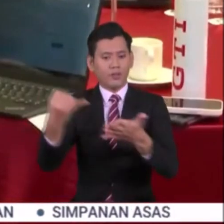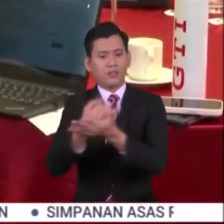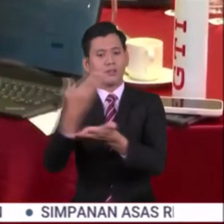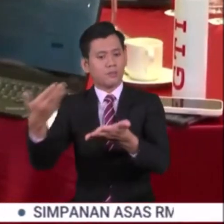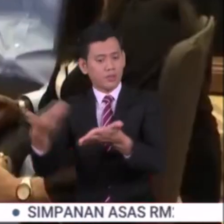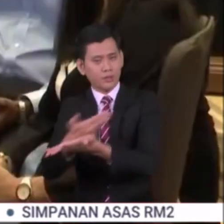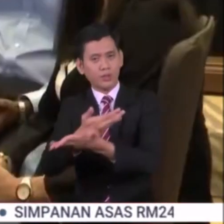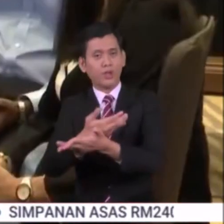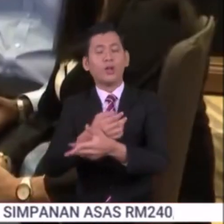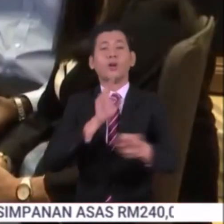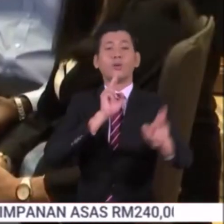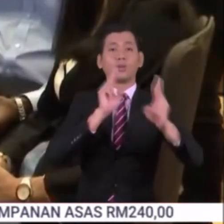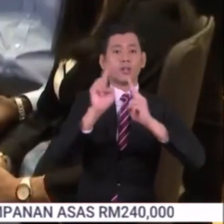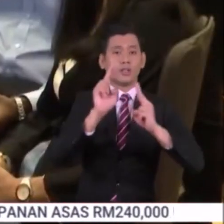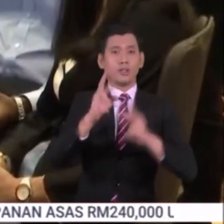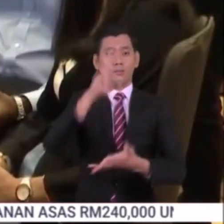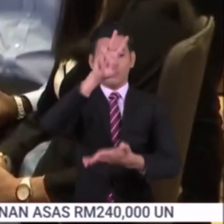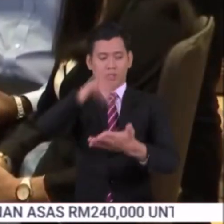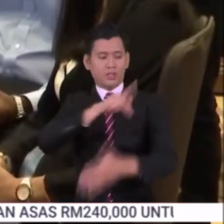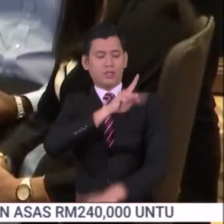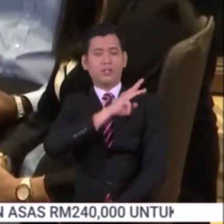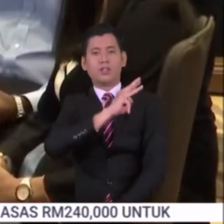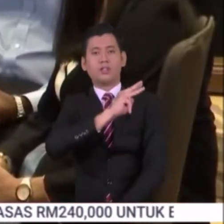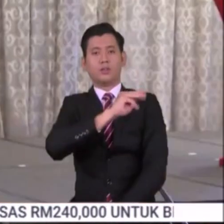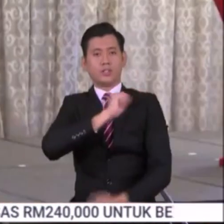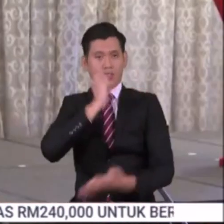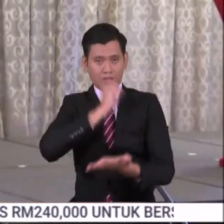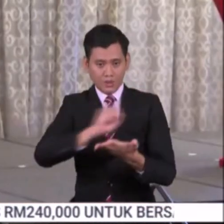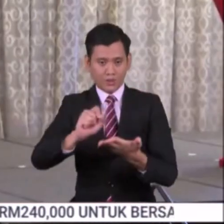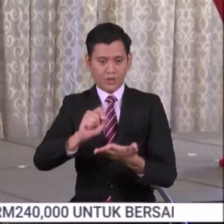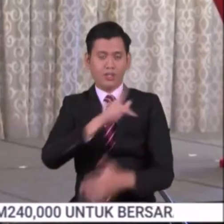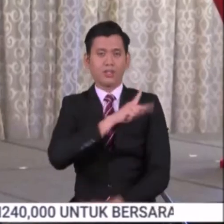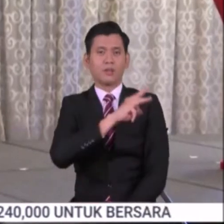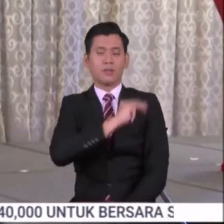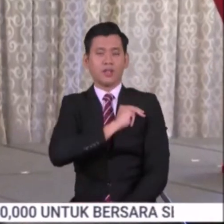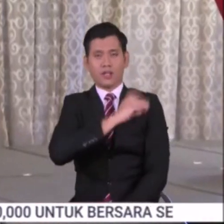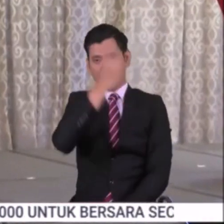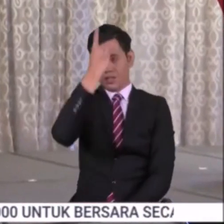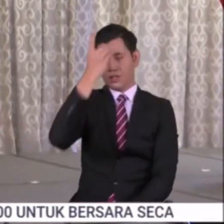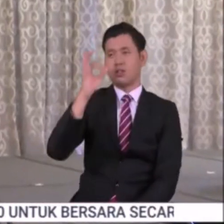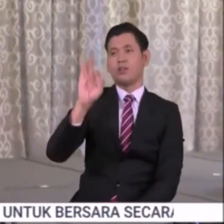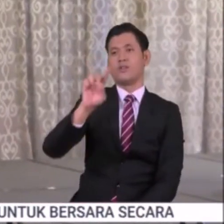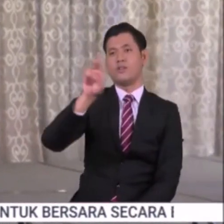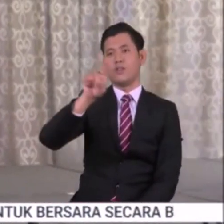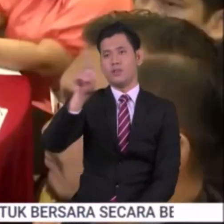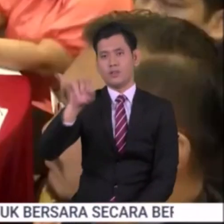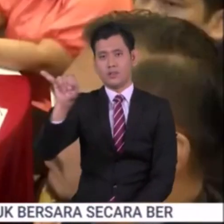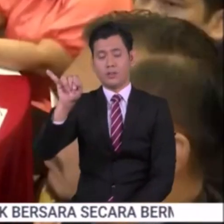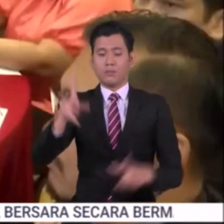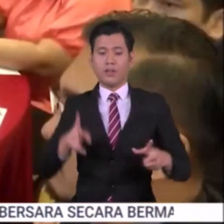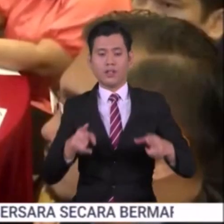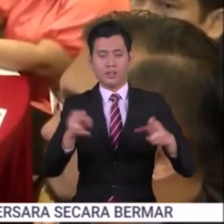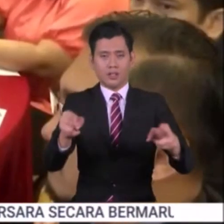Teks ucapan Fahmi dibacakan Ketua Setiausaha Kementerian Datuk Muhammad Fauzi Man Issa sempena pelancaran